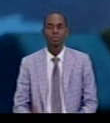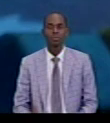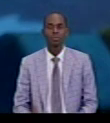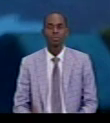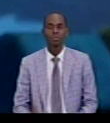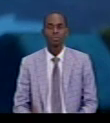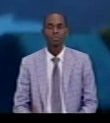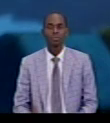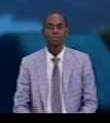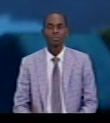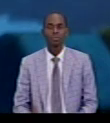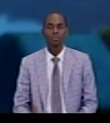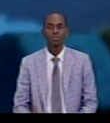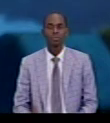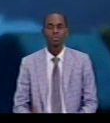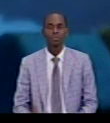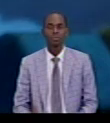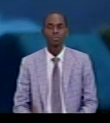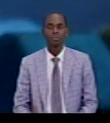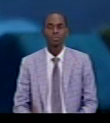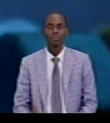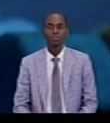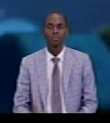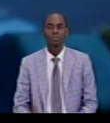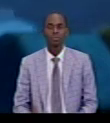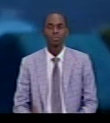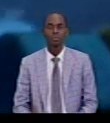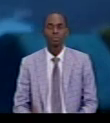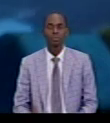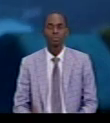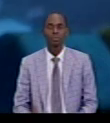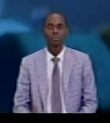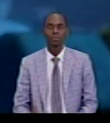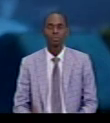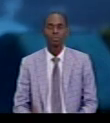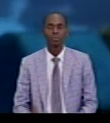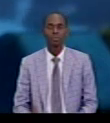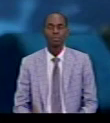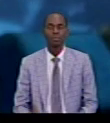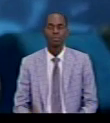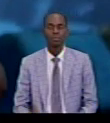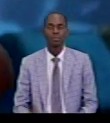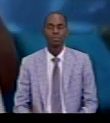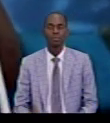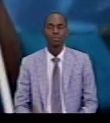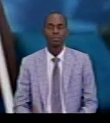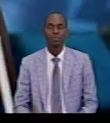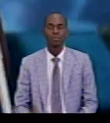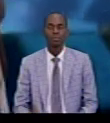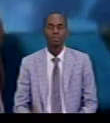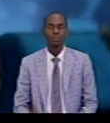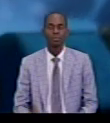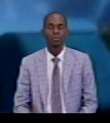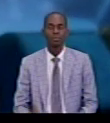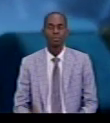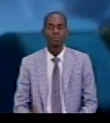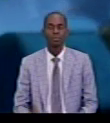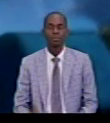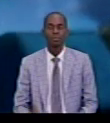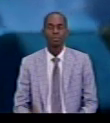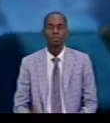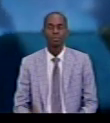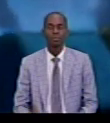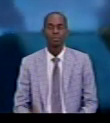en train de me faire un peu de temps, je suis en train de me